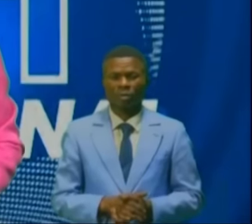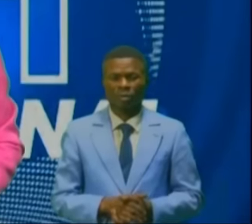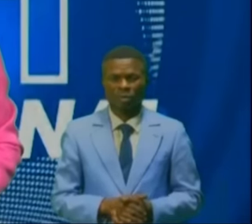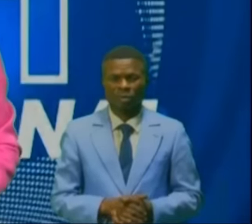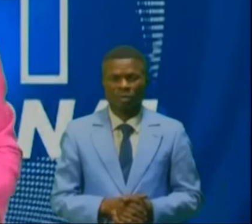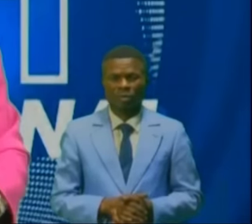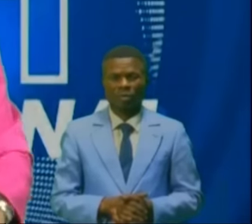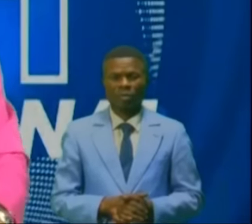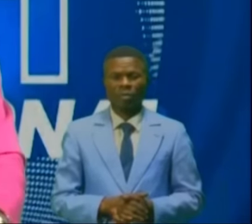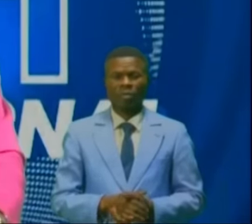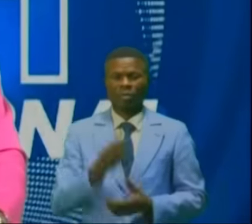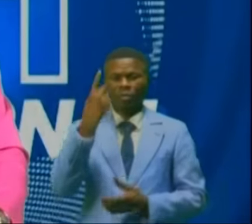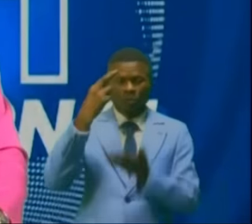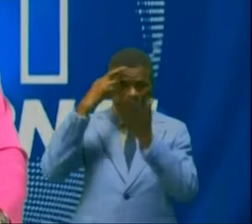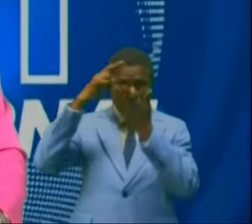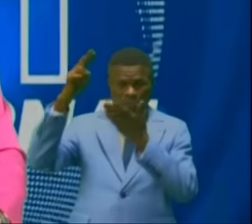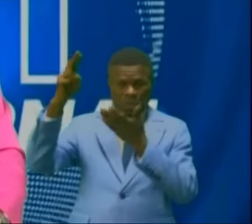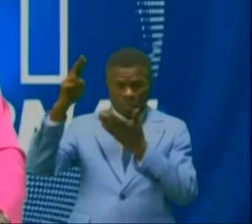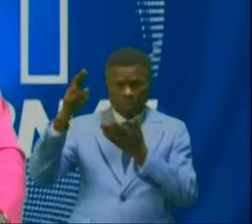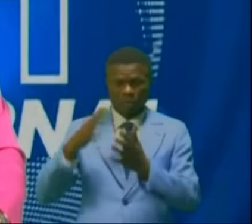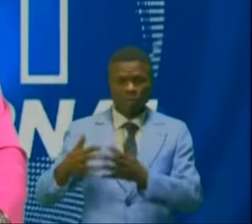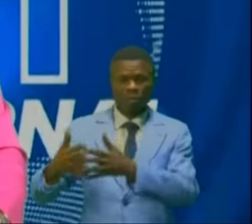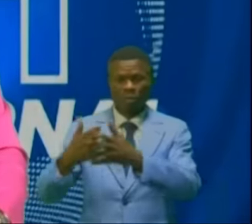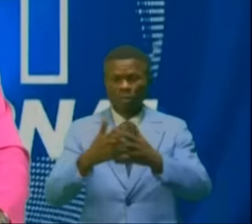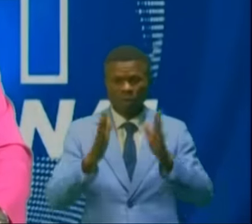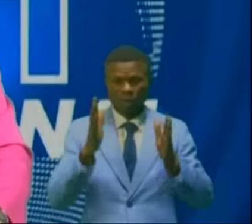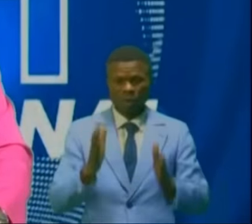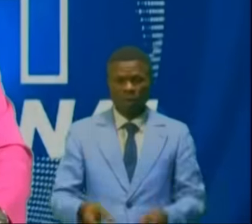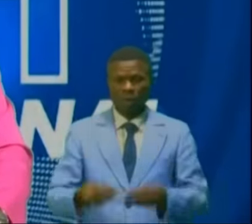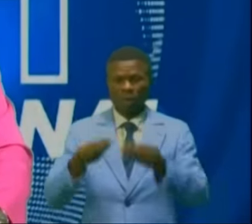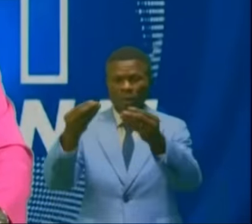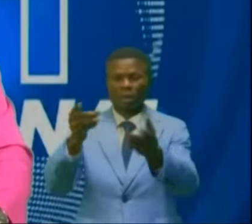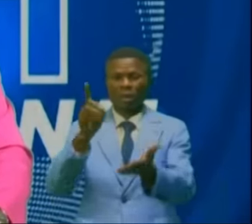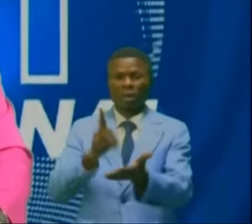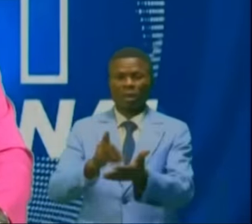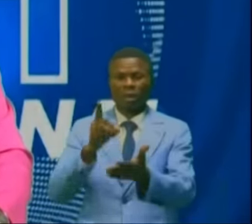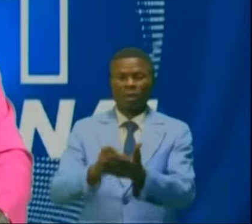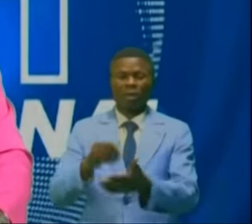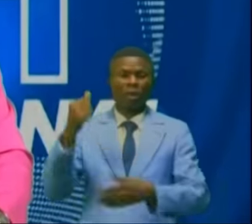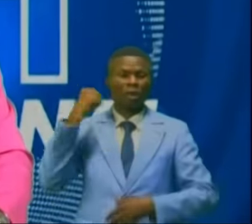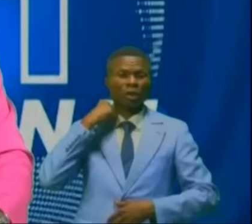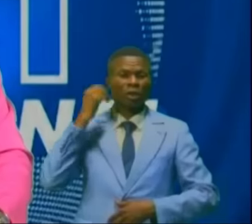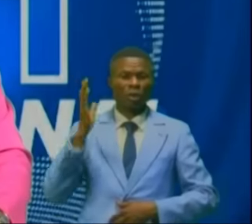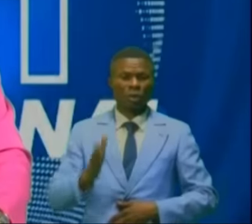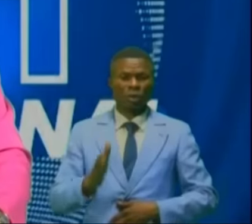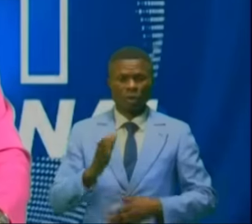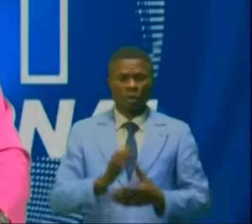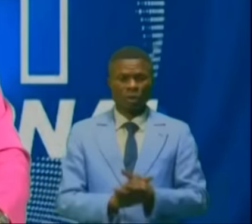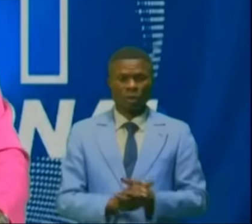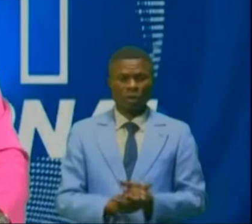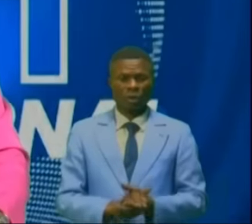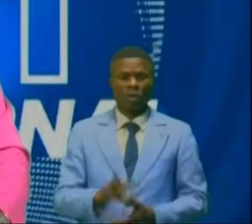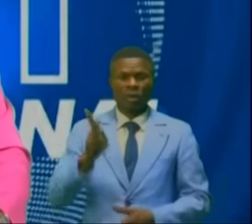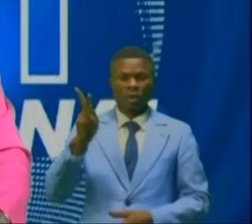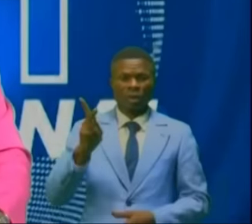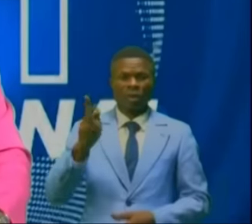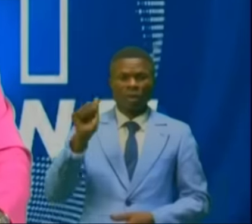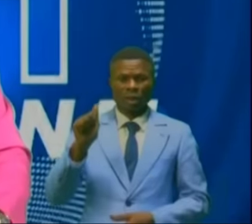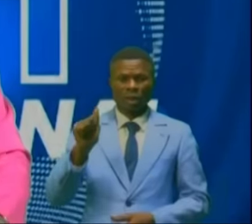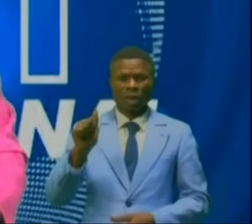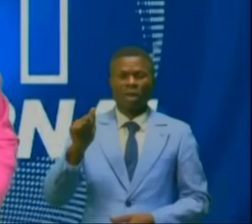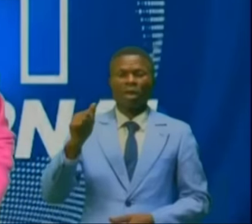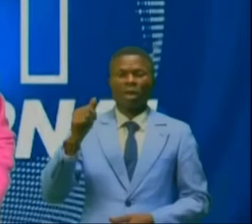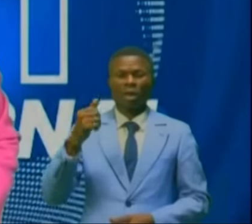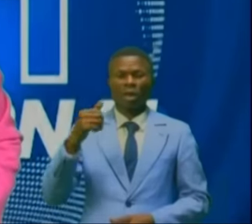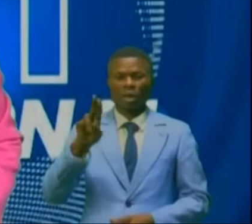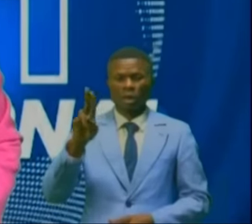Une des universités du Texas aux États-Unis a décerné un diplôme de doctorat honorius causa en résolution et